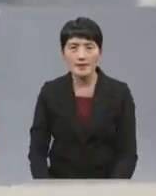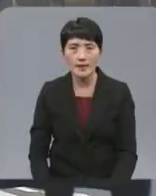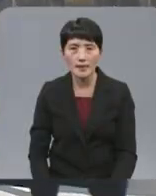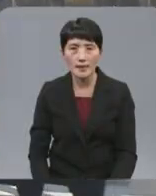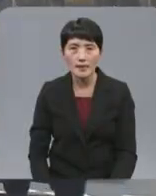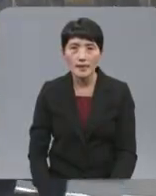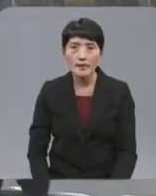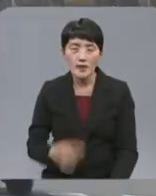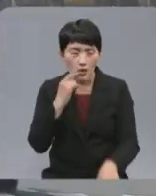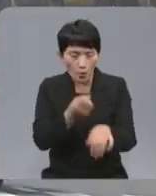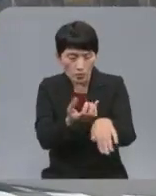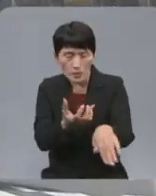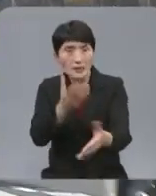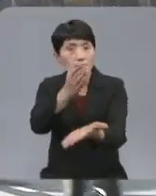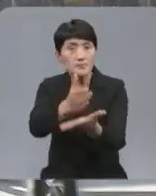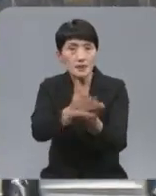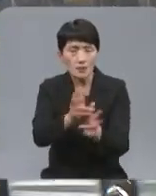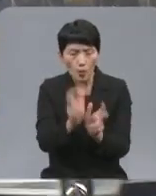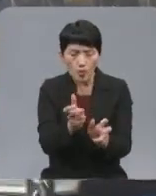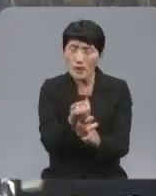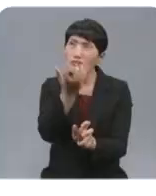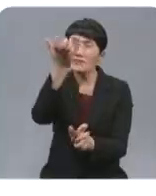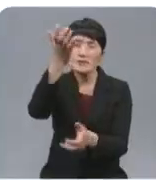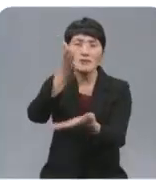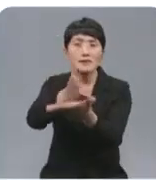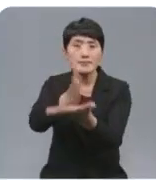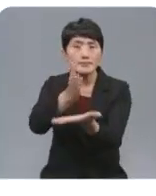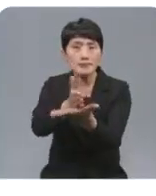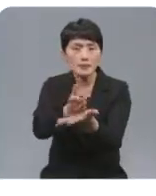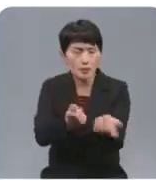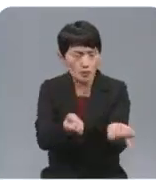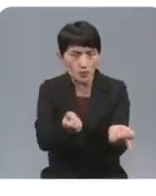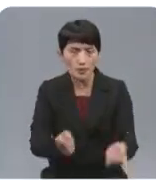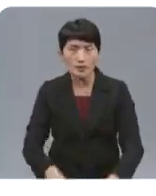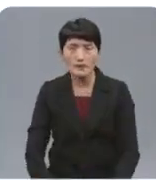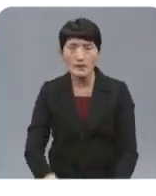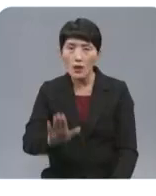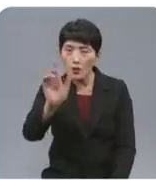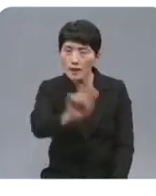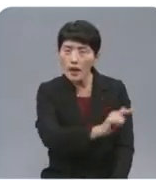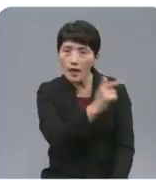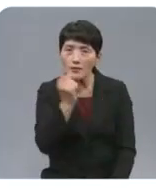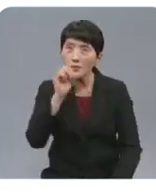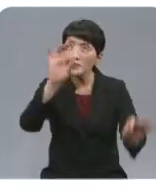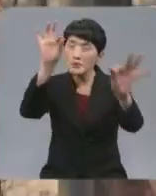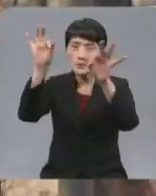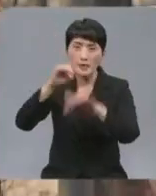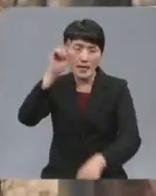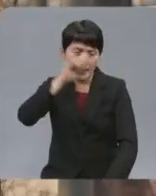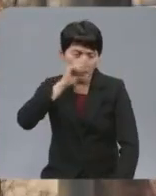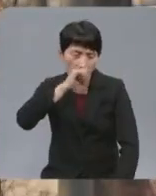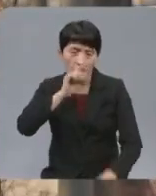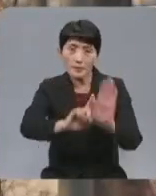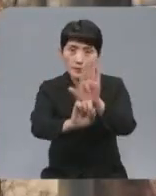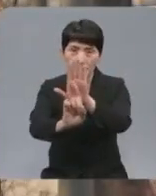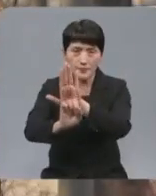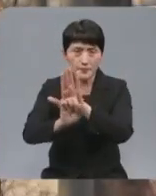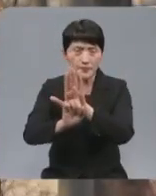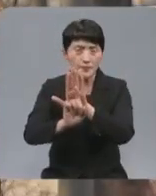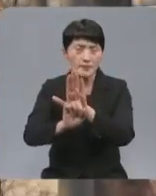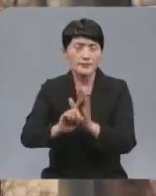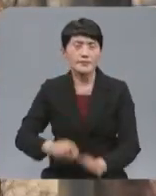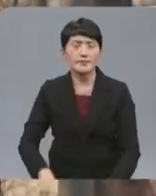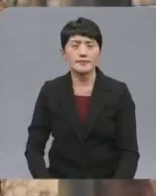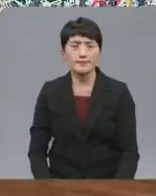на здоровье населения шести часов утра до 21 часа государственного учреждением находящимся